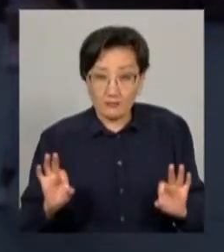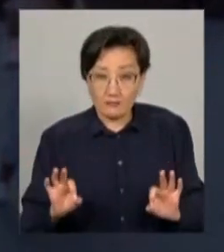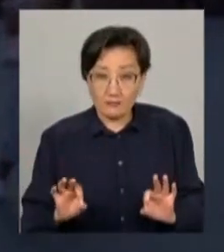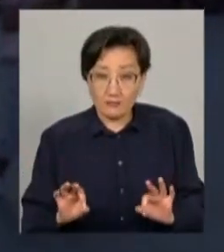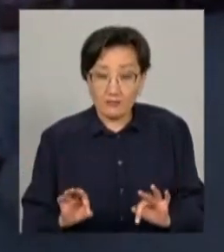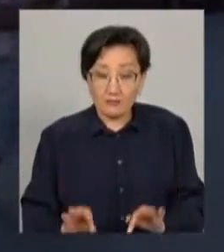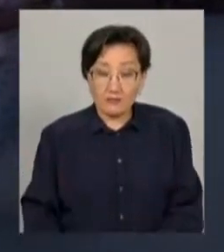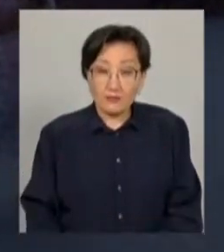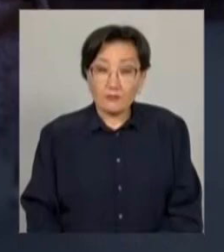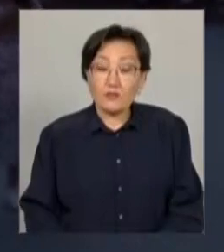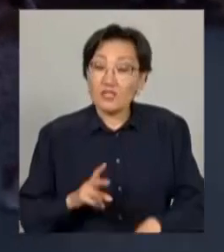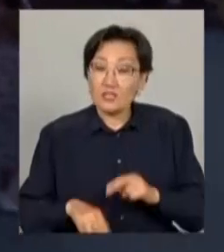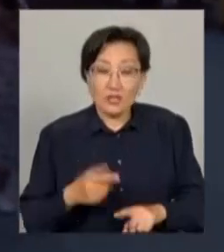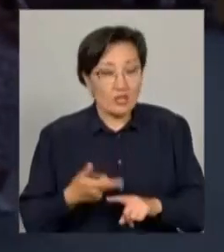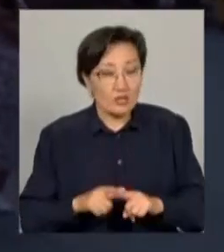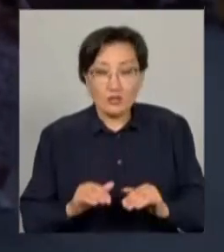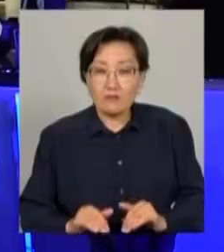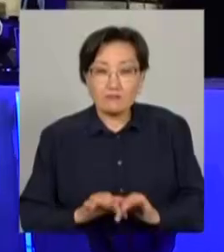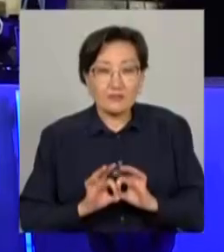прекрасная. Настроение очень высокое.